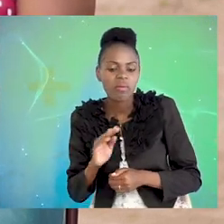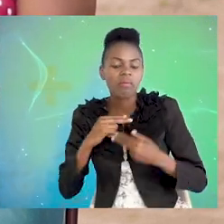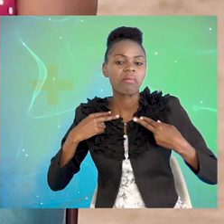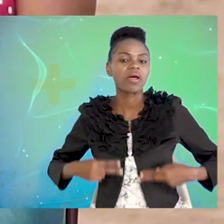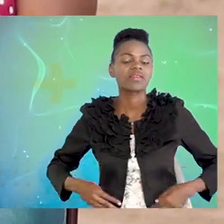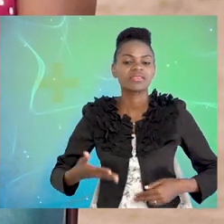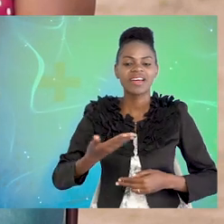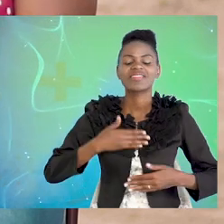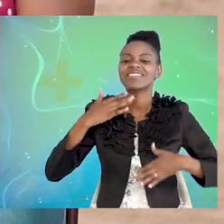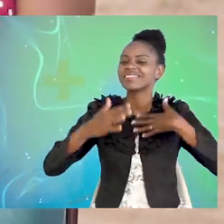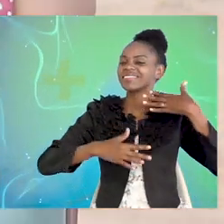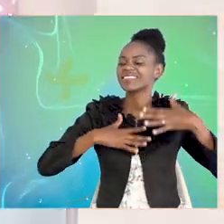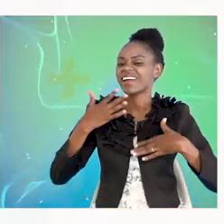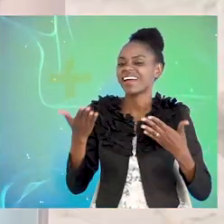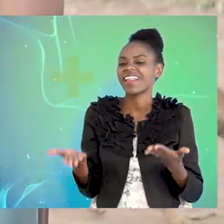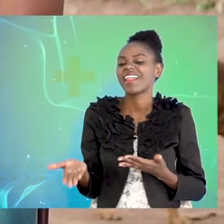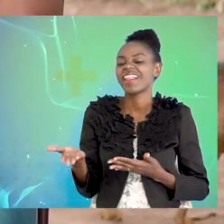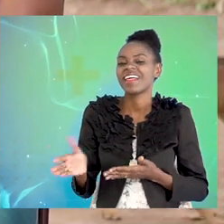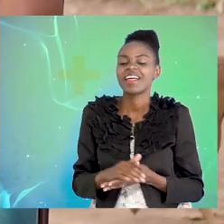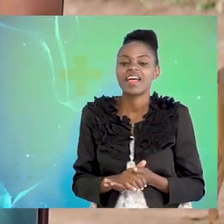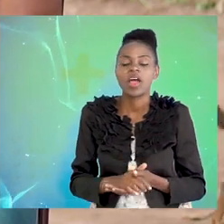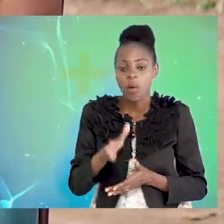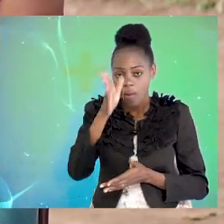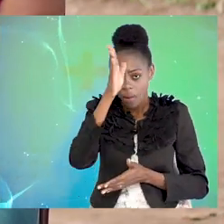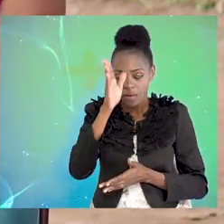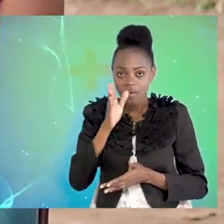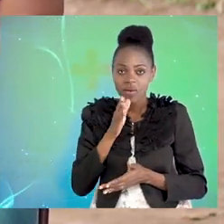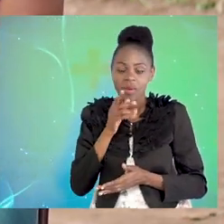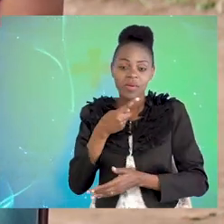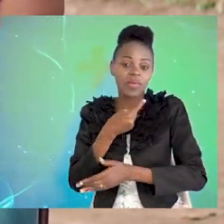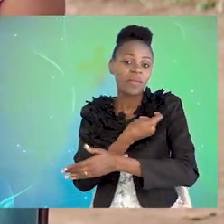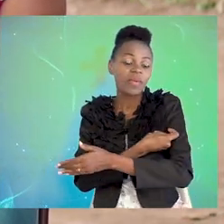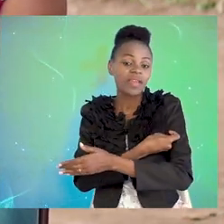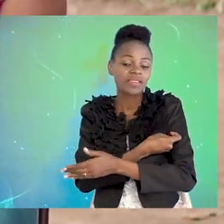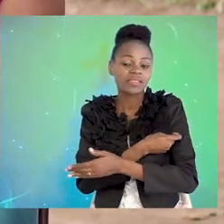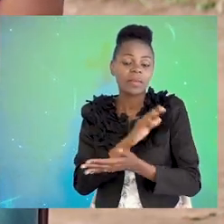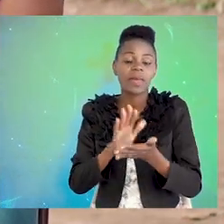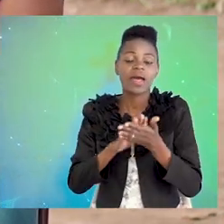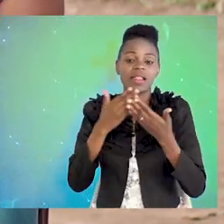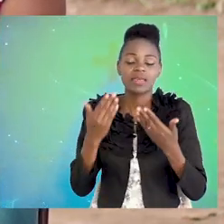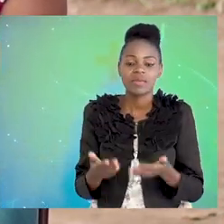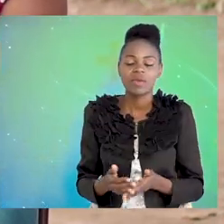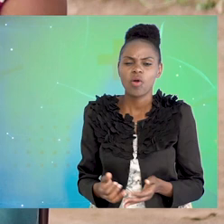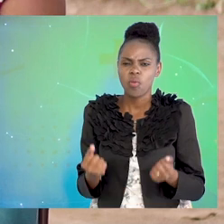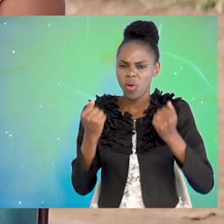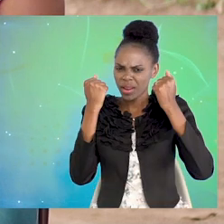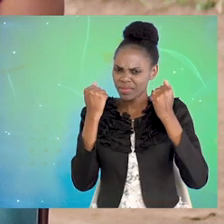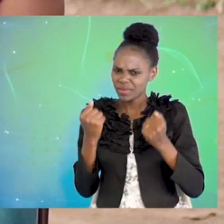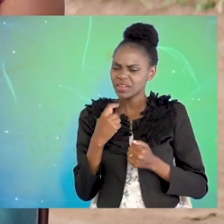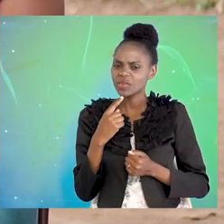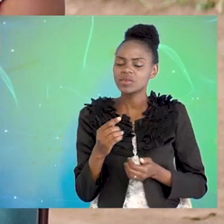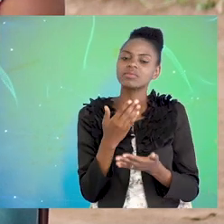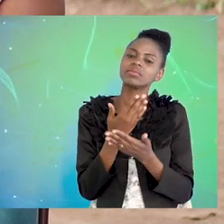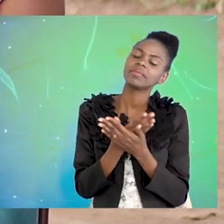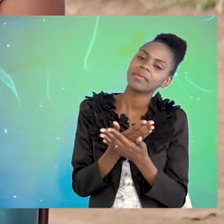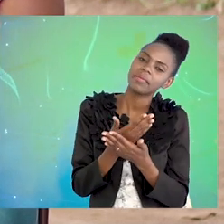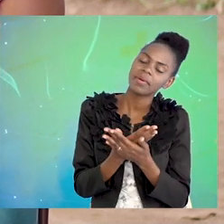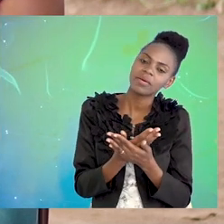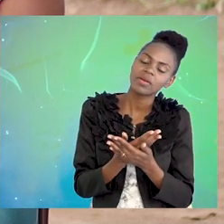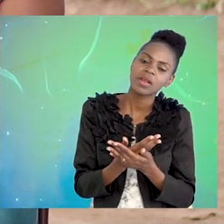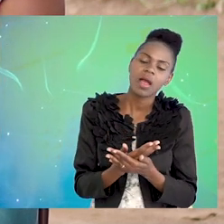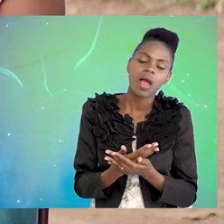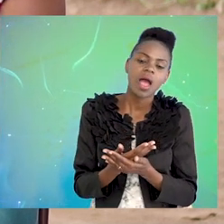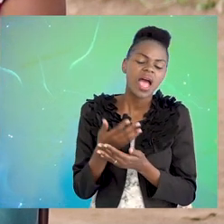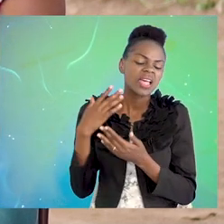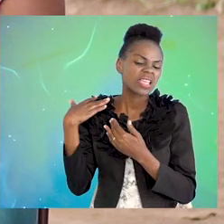wathanzi komanso ndosangalala. Makolo amene sanabaisa nawo katemera wa typhoid ndikualimikiza kuti chonde